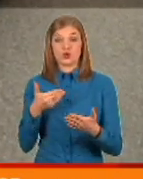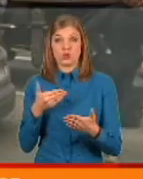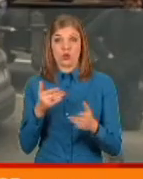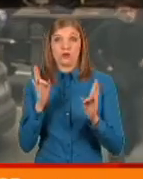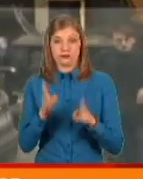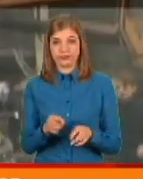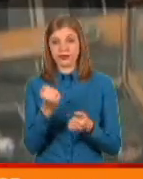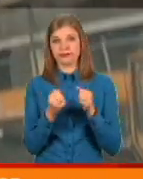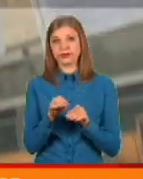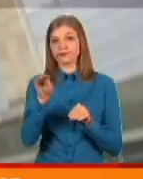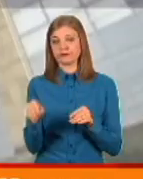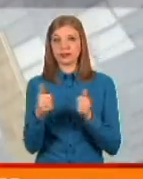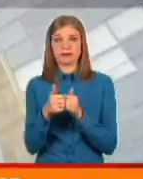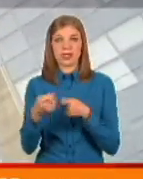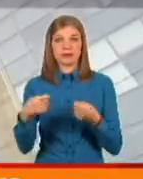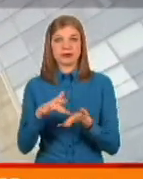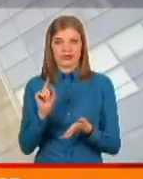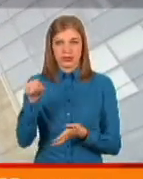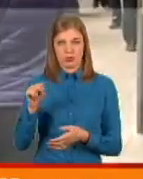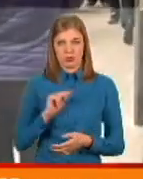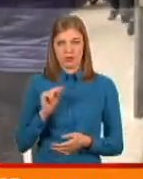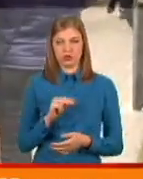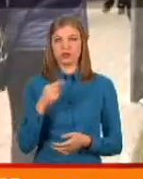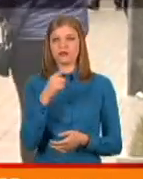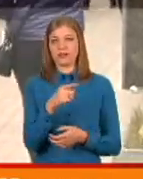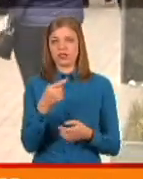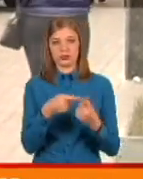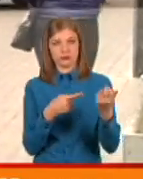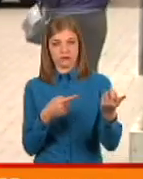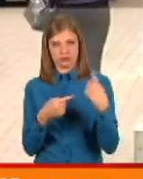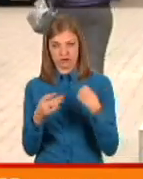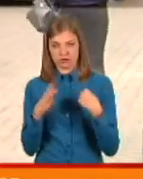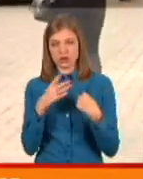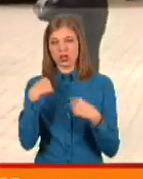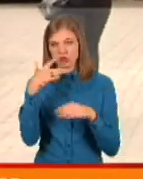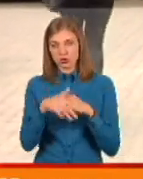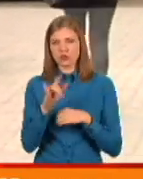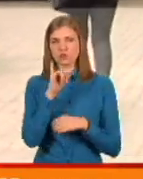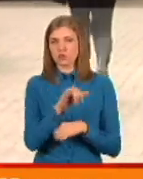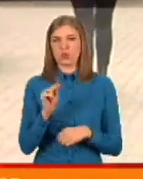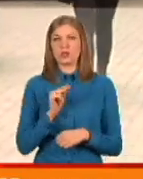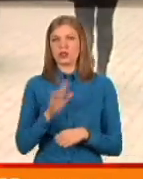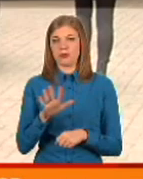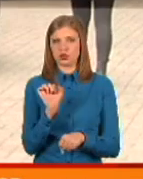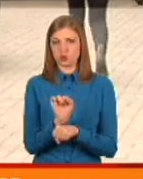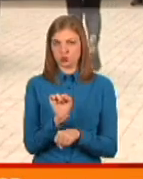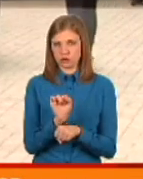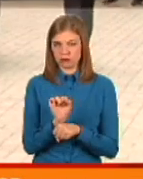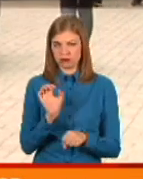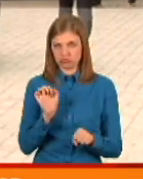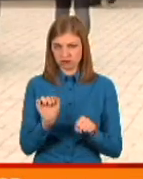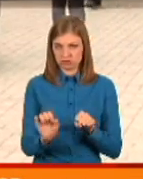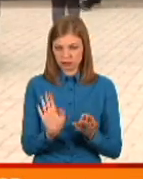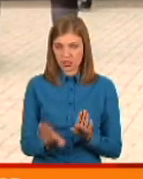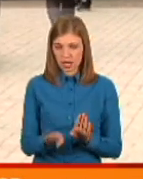пригоди припаркував біля бізнес-центру, де працює. Він звідти їхав, там, я так зрозумів, він зрозумів, що в нього не працює гальма.